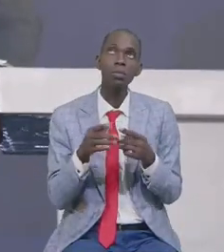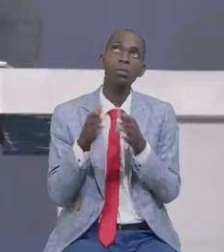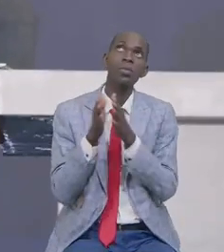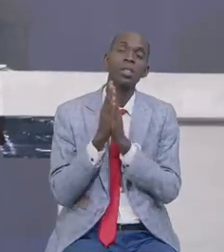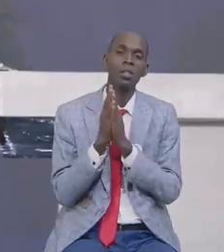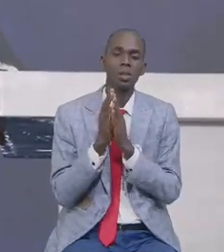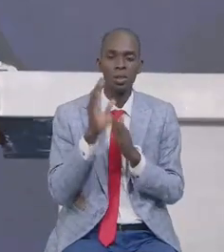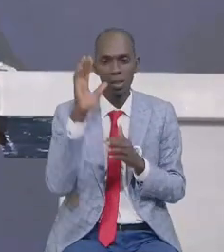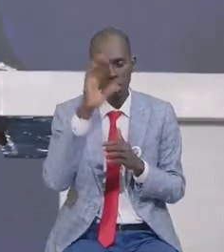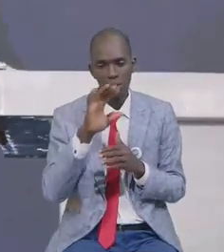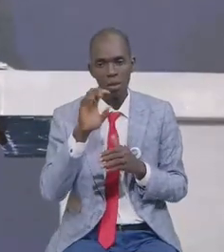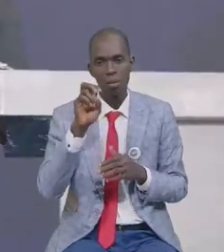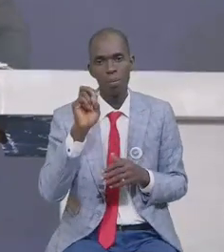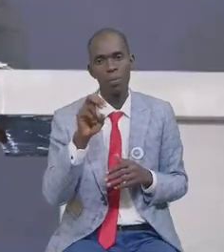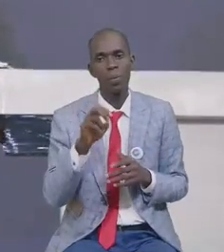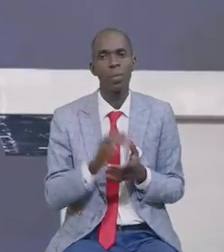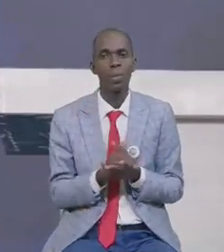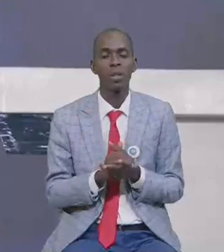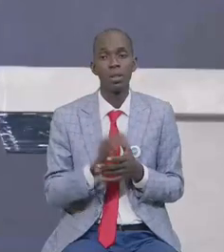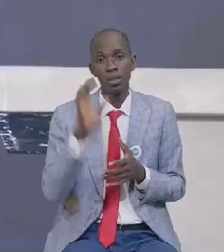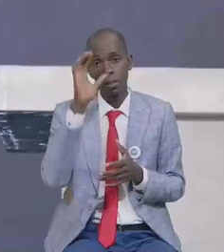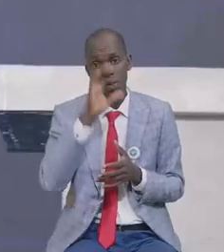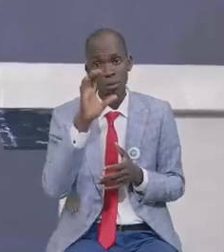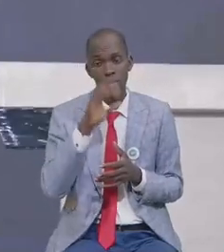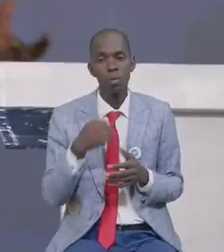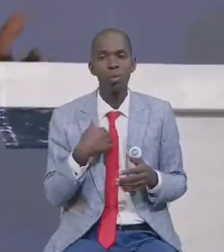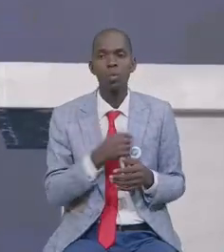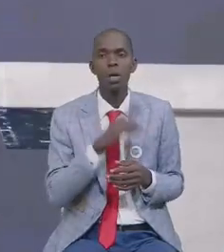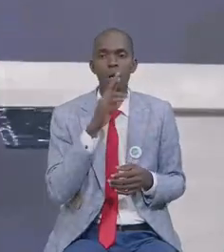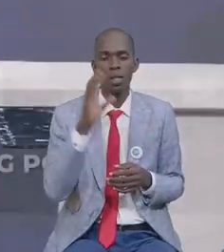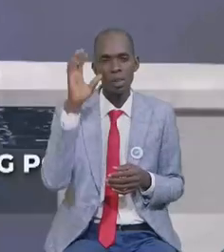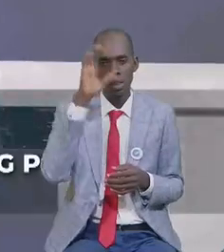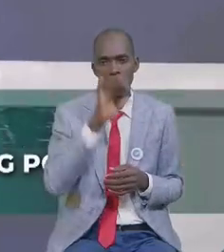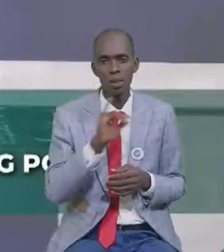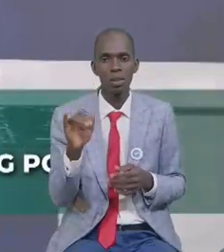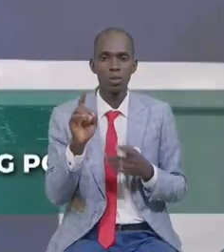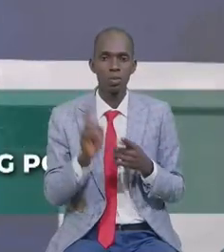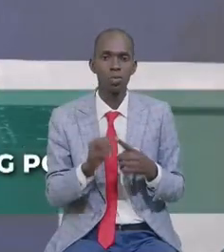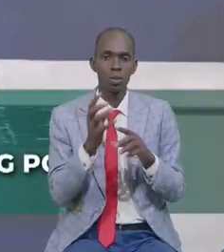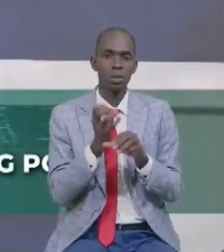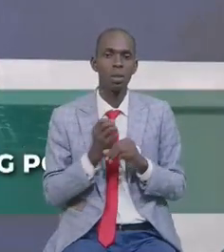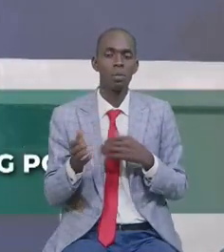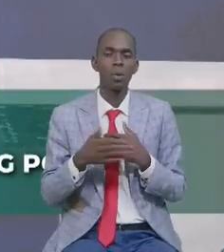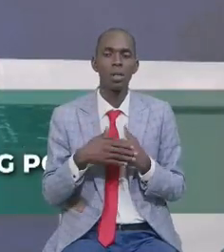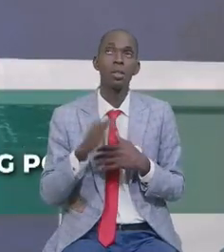chercher, frapper. Chercher. Nous cherchons maintenant. Chercher à